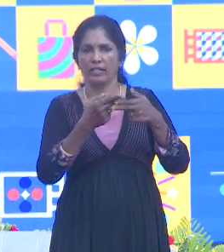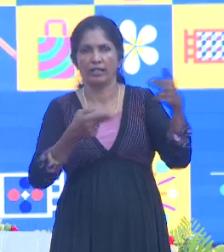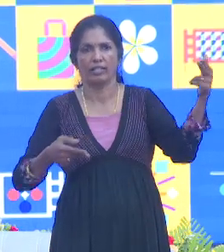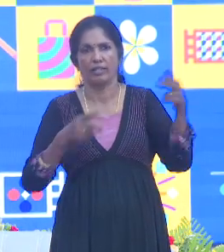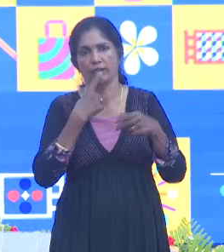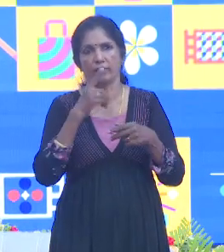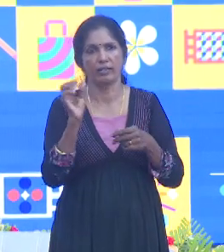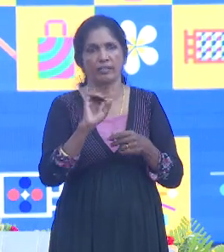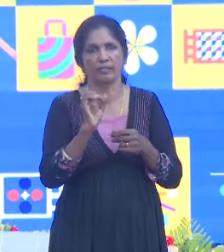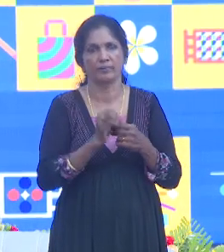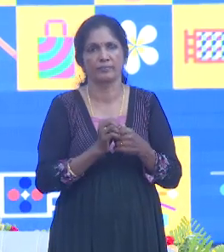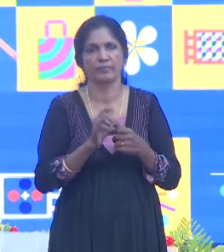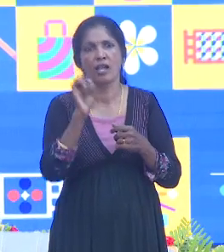പോവുകയല്ല.